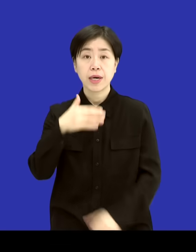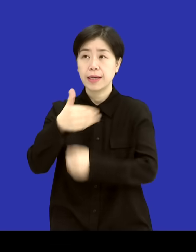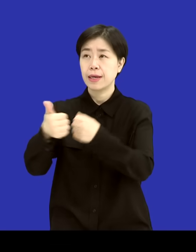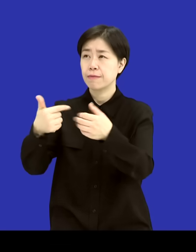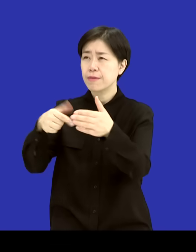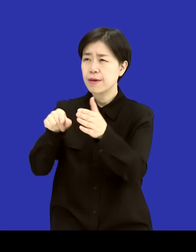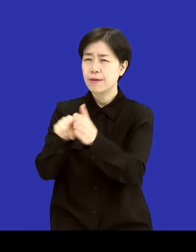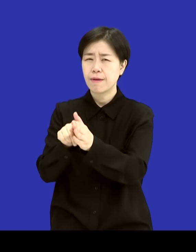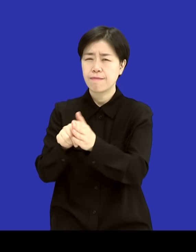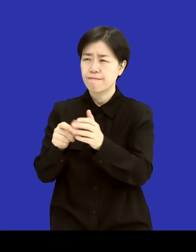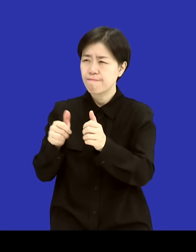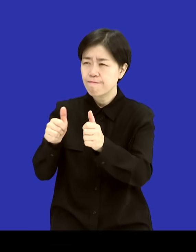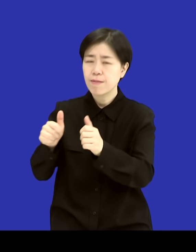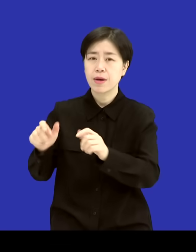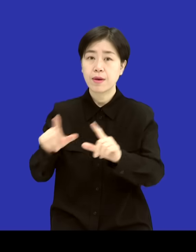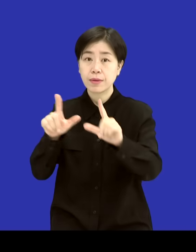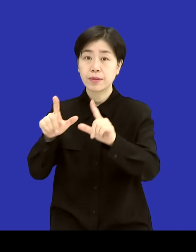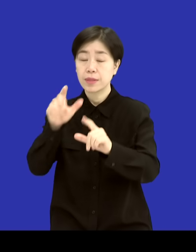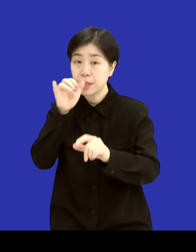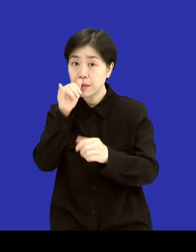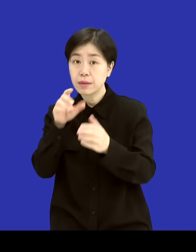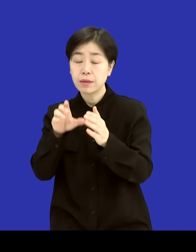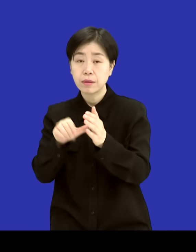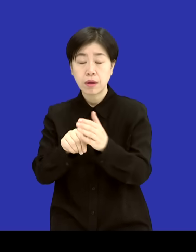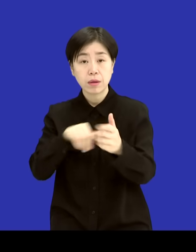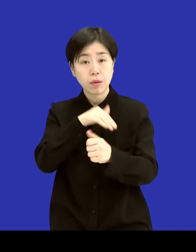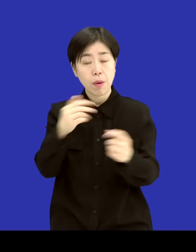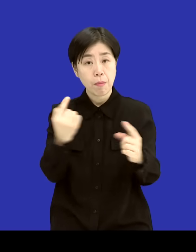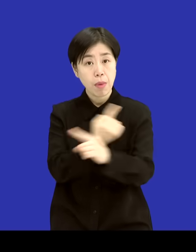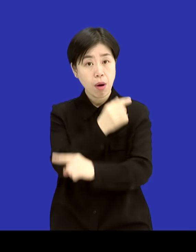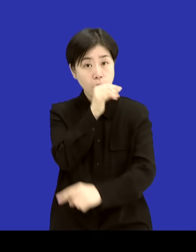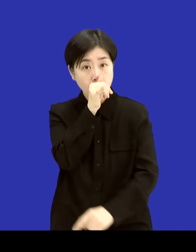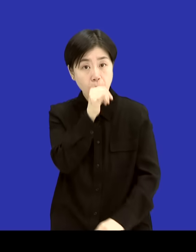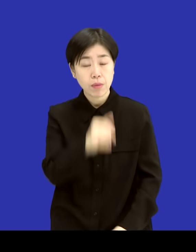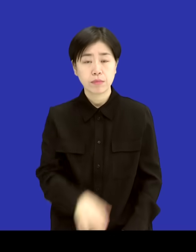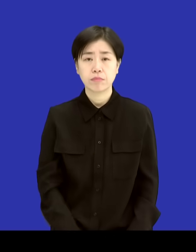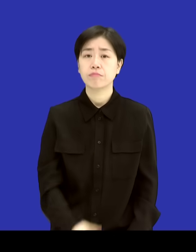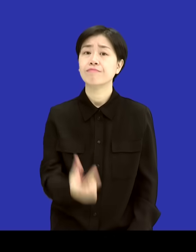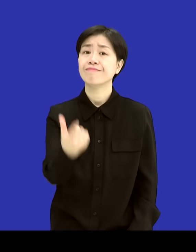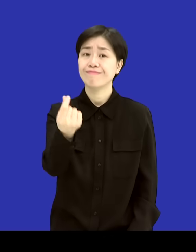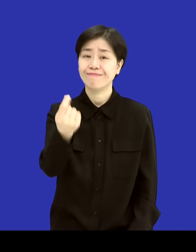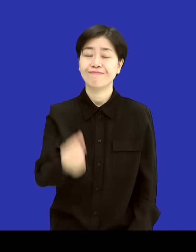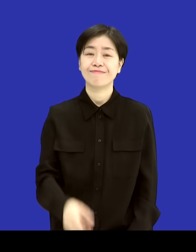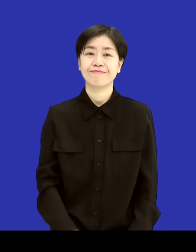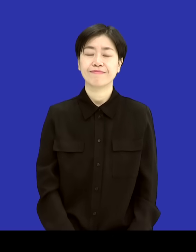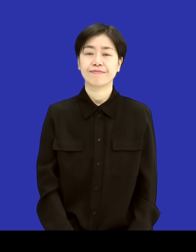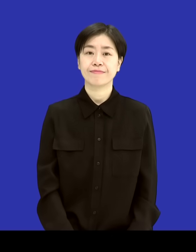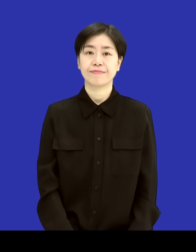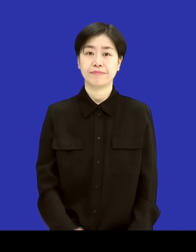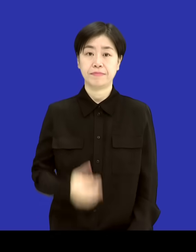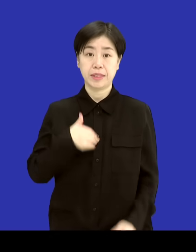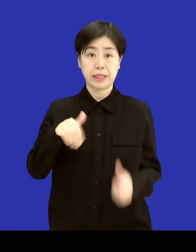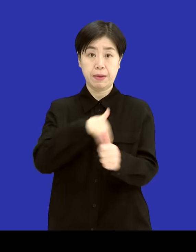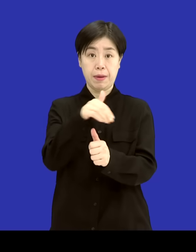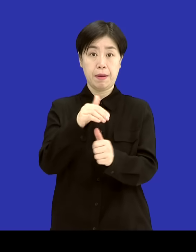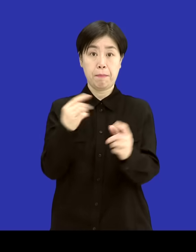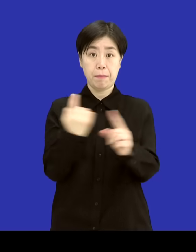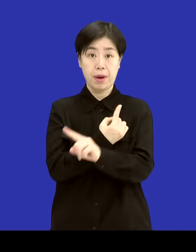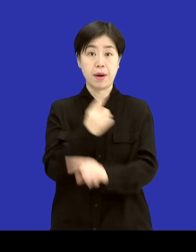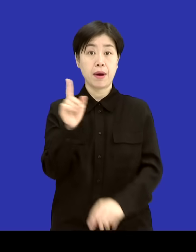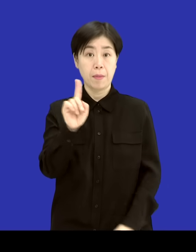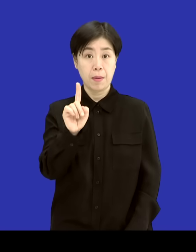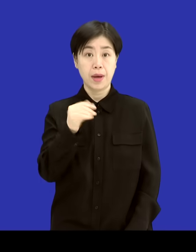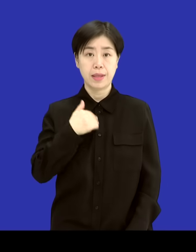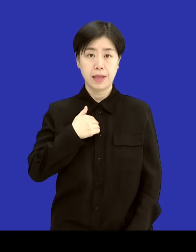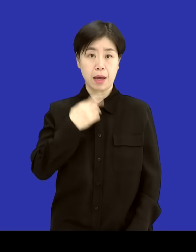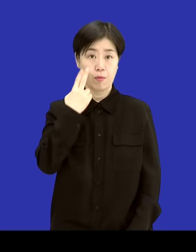기도하고 네. 했더니 좀 상황이 좀 달라지던가요? 상황이 좀 어떻게 달라졌냐면 제가 이제 미국에서 이제 그렇게 거의 1년